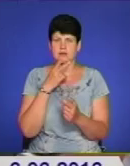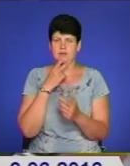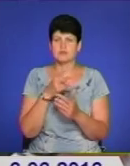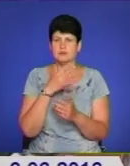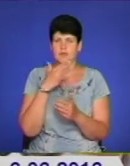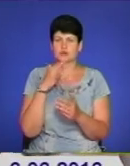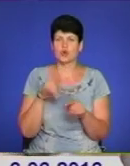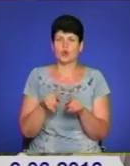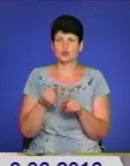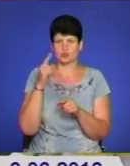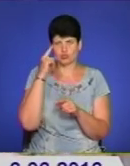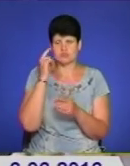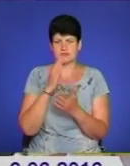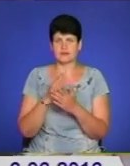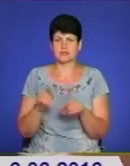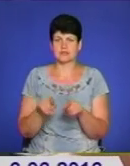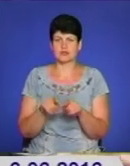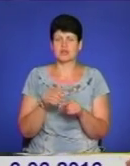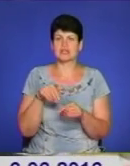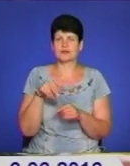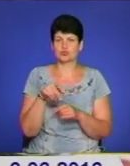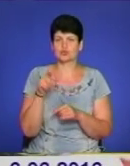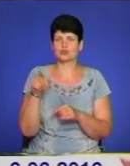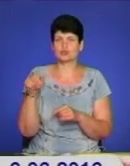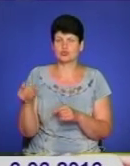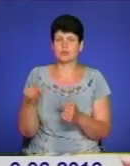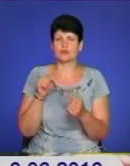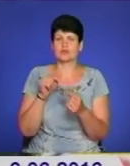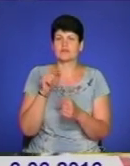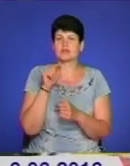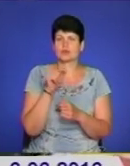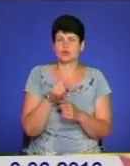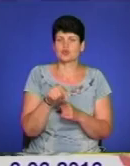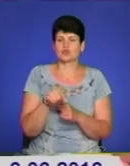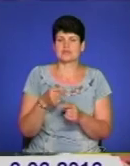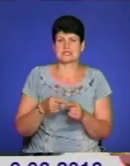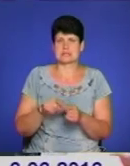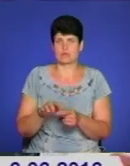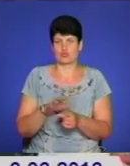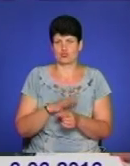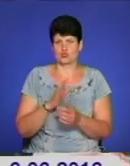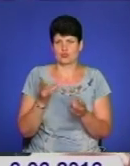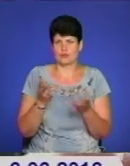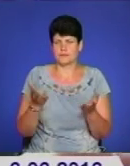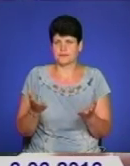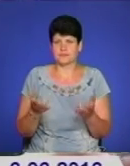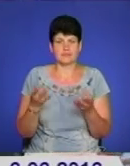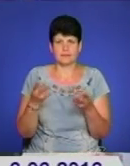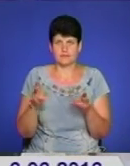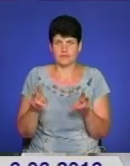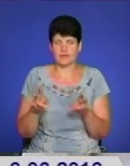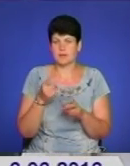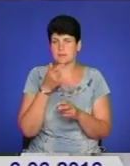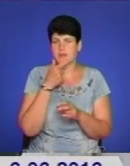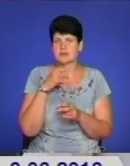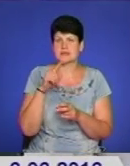однодумців є. Знаєте, йдуть люди, противники того, щоб тут це було. Не потрібно. Пан